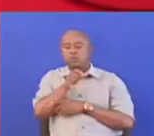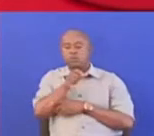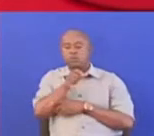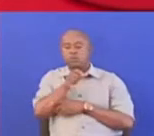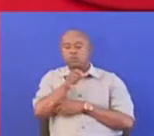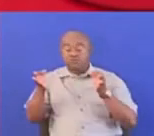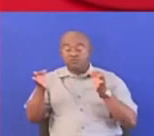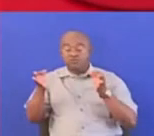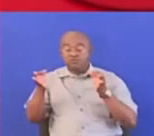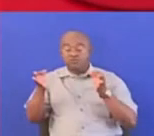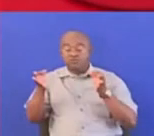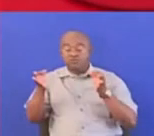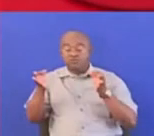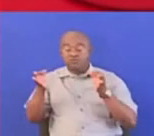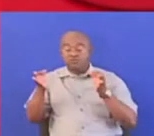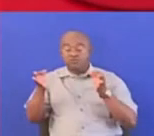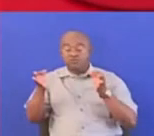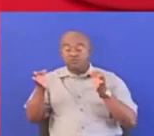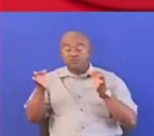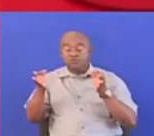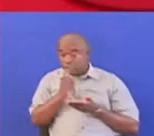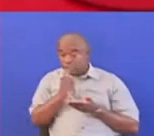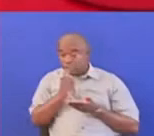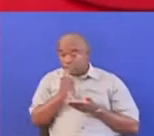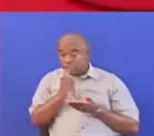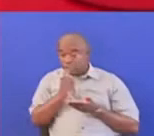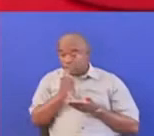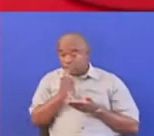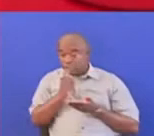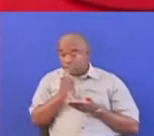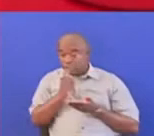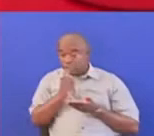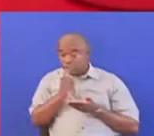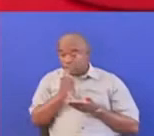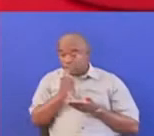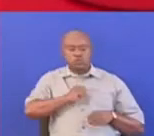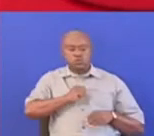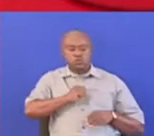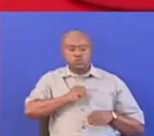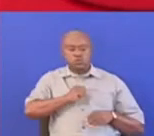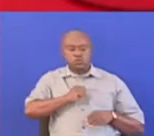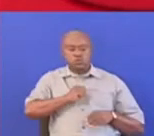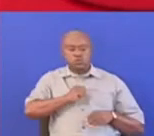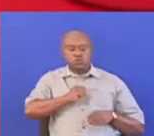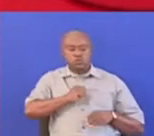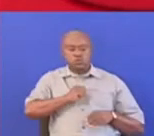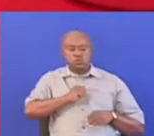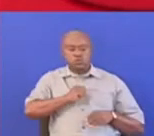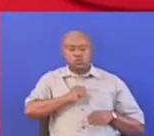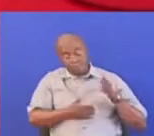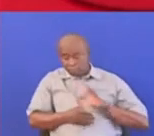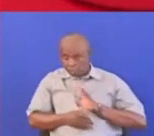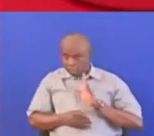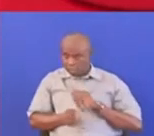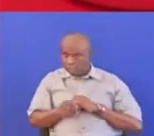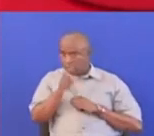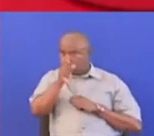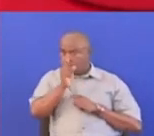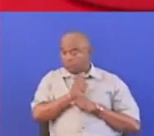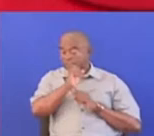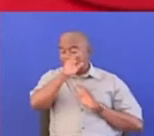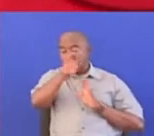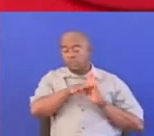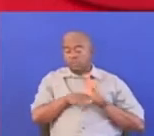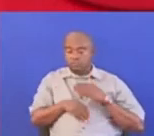ya kuingia na wasipewe vikwazo. Kusianzia habari ya vibali vingi, wananchi wafate utaratibu.